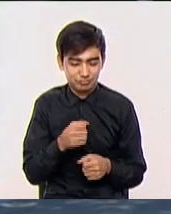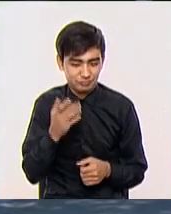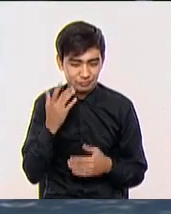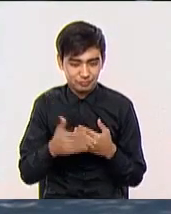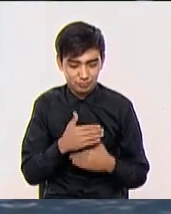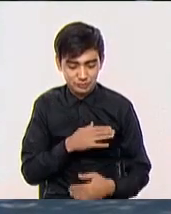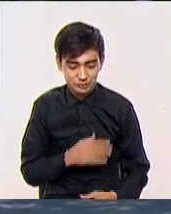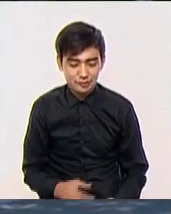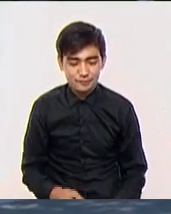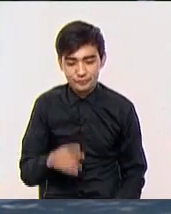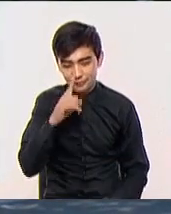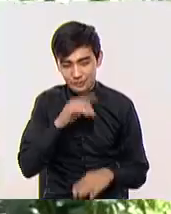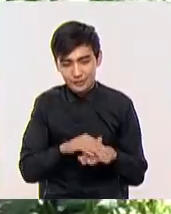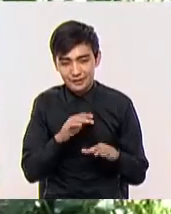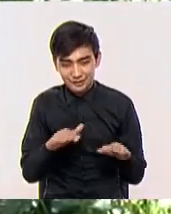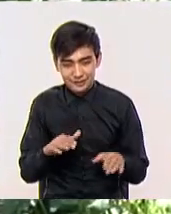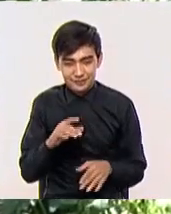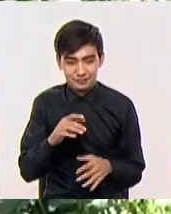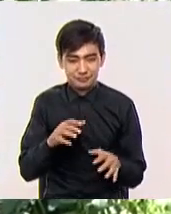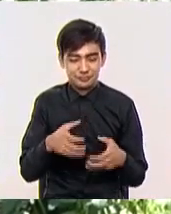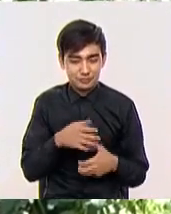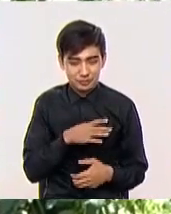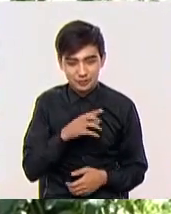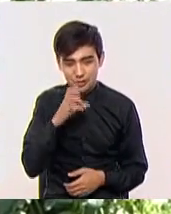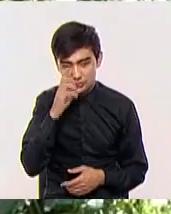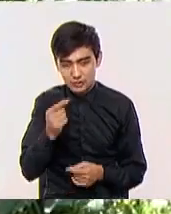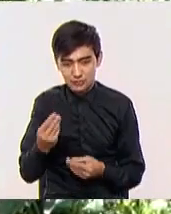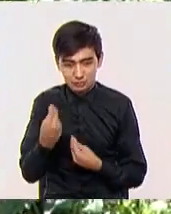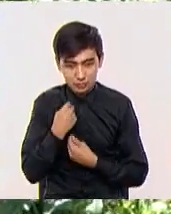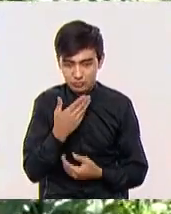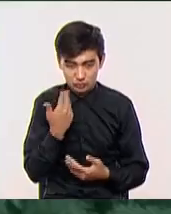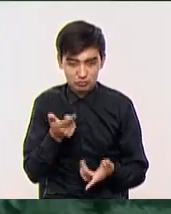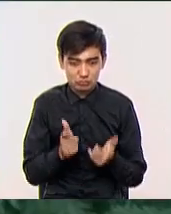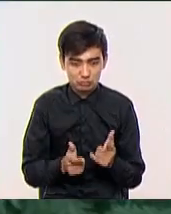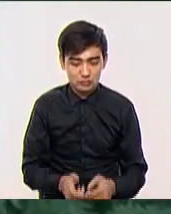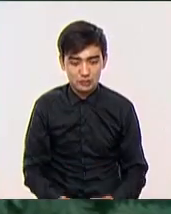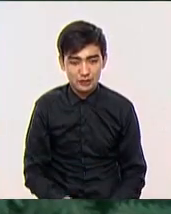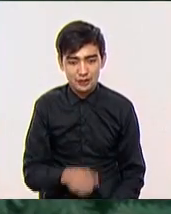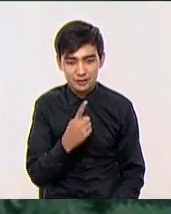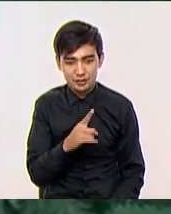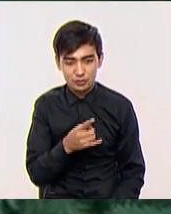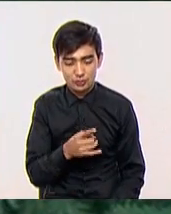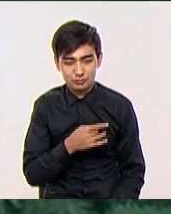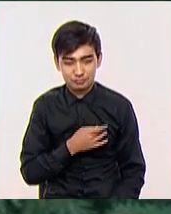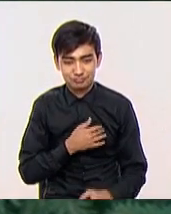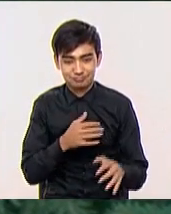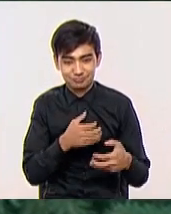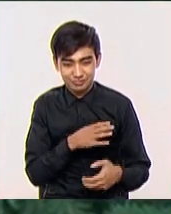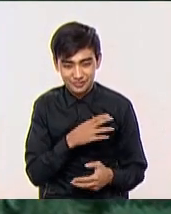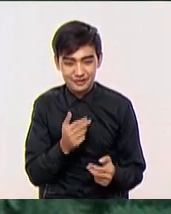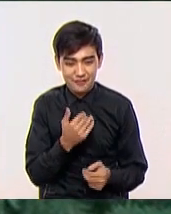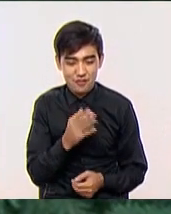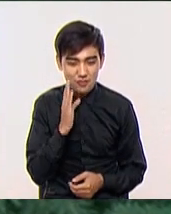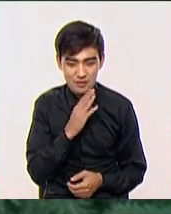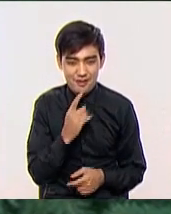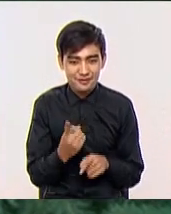әкімдік расымен әйелге балаларды қамқорлығына алған үшін мемлекеттен ақша төленбейтінін растады. Бір баланы асырап алғанға